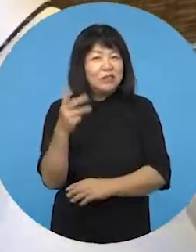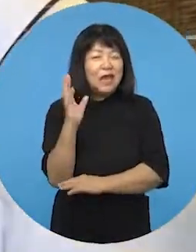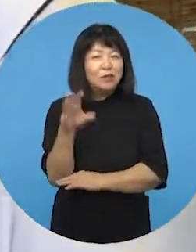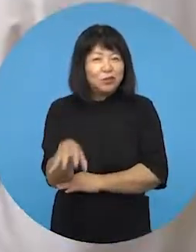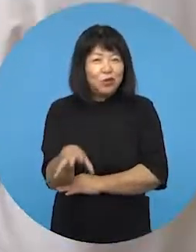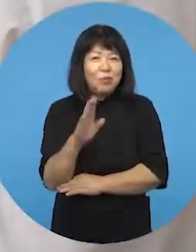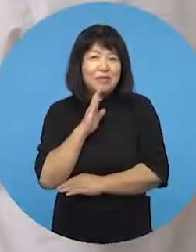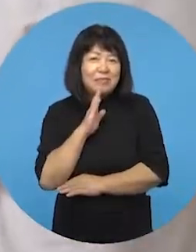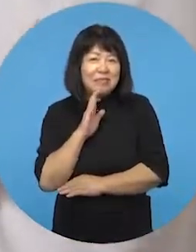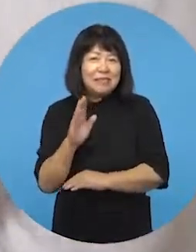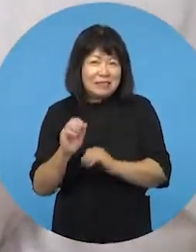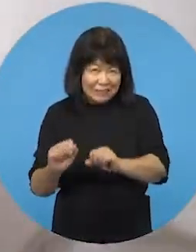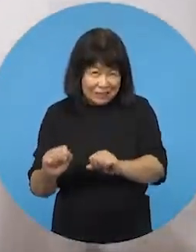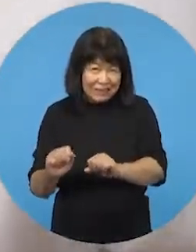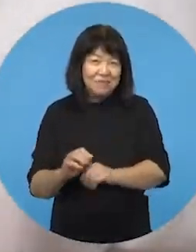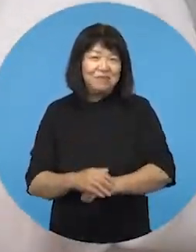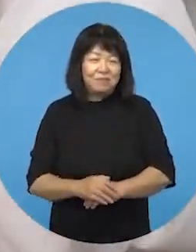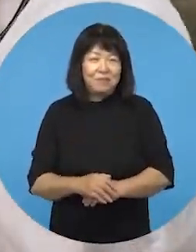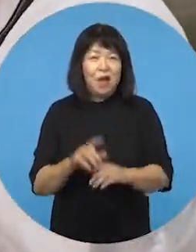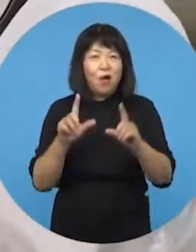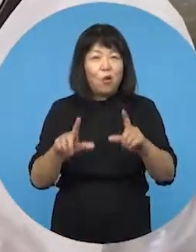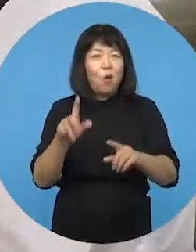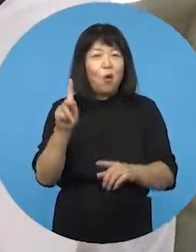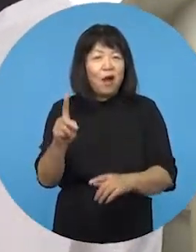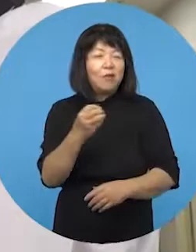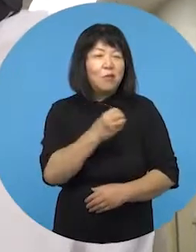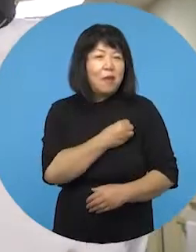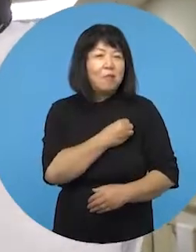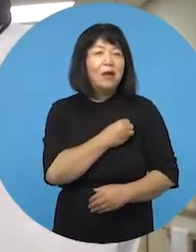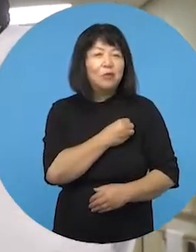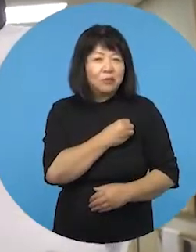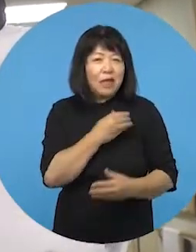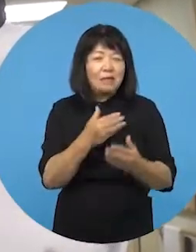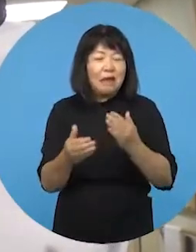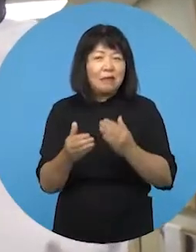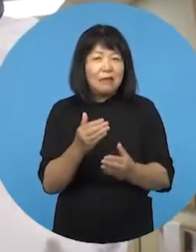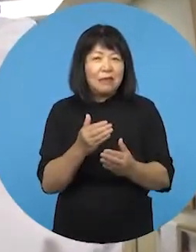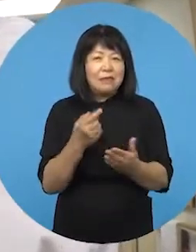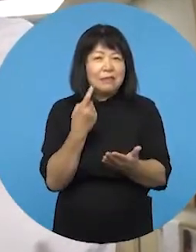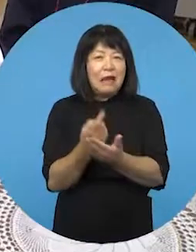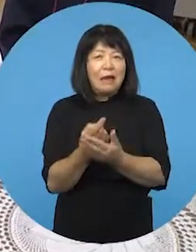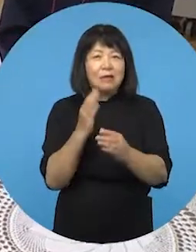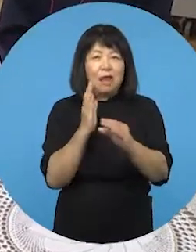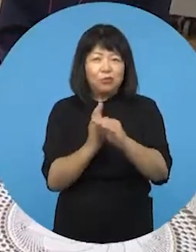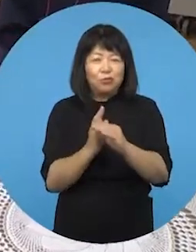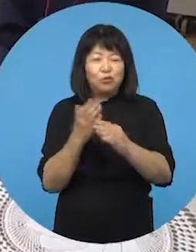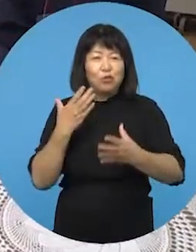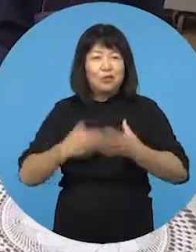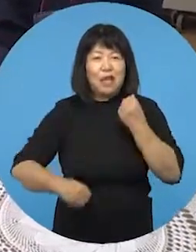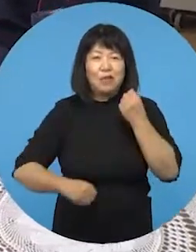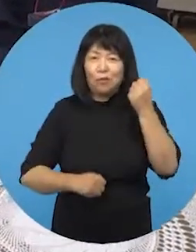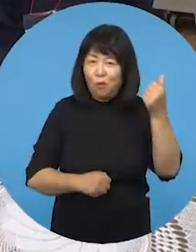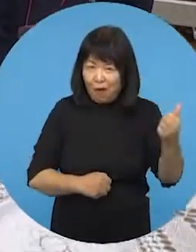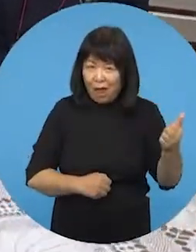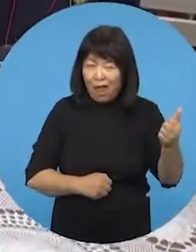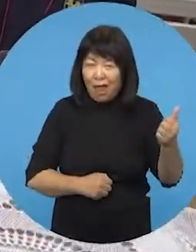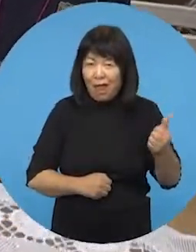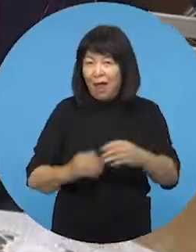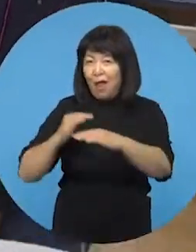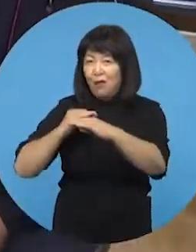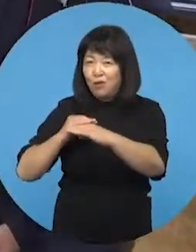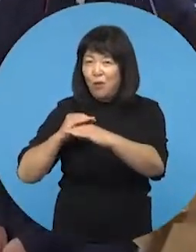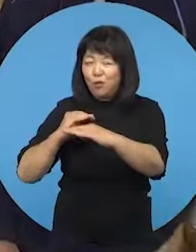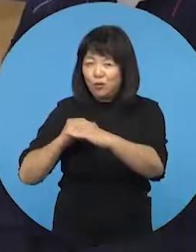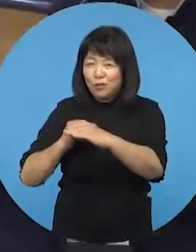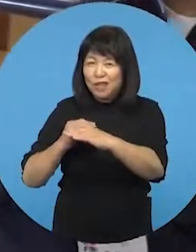施されており、今日は広報課の一員として職場体験に参加している生徒が同じく市内で職場体験に参